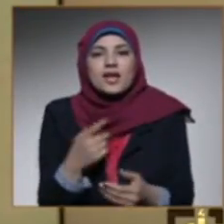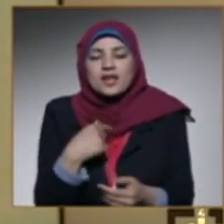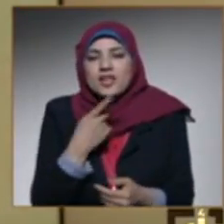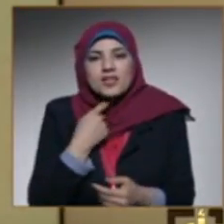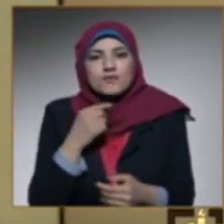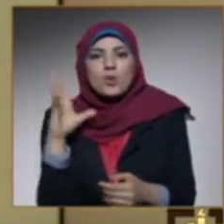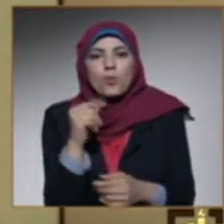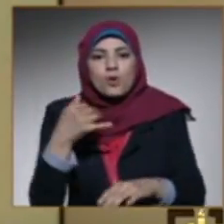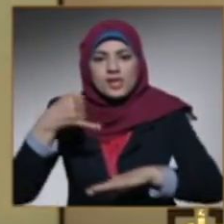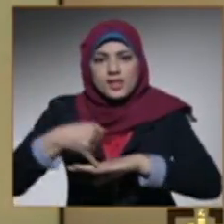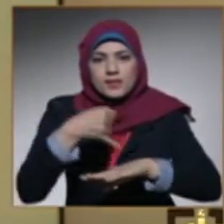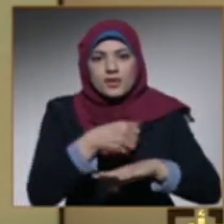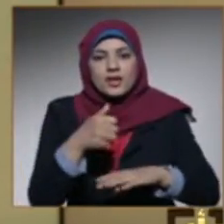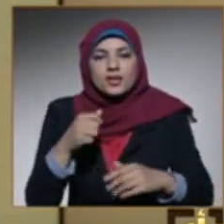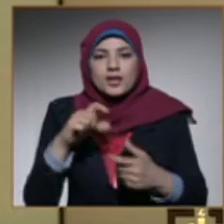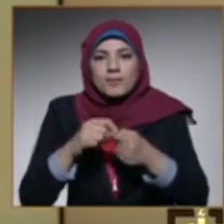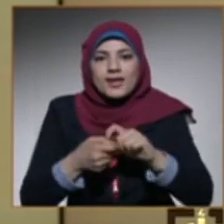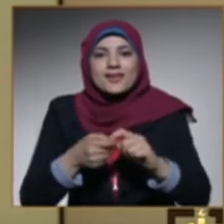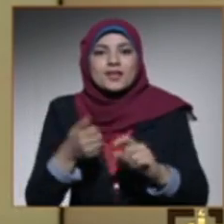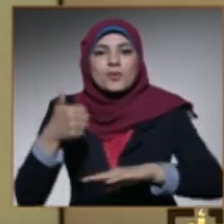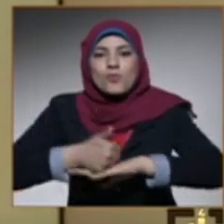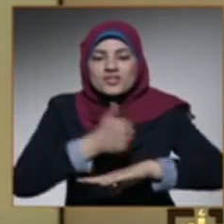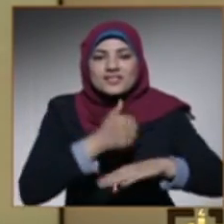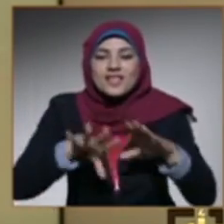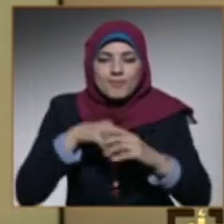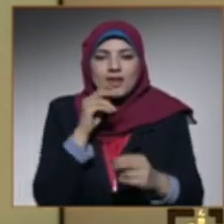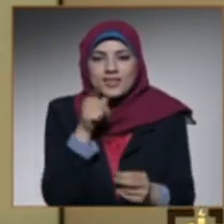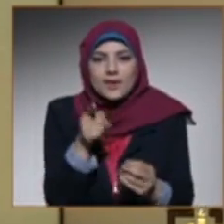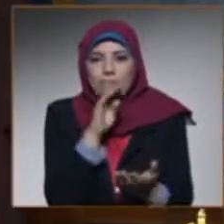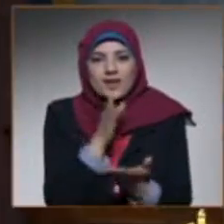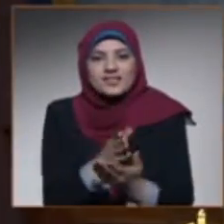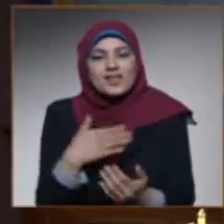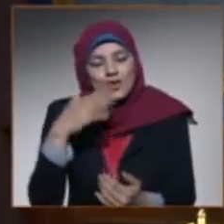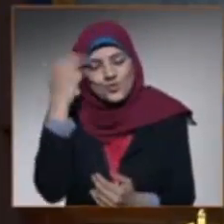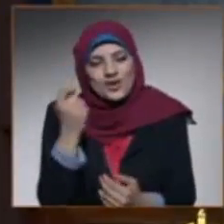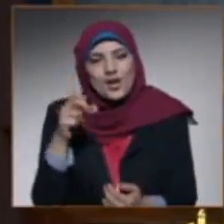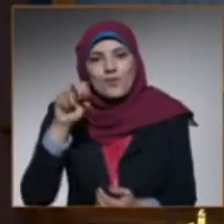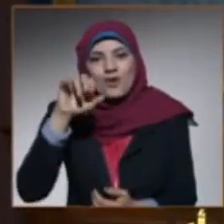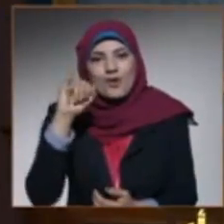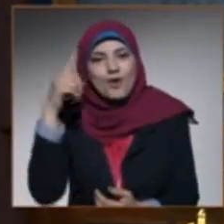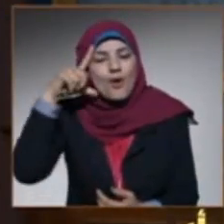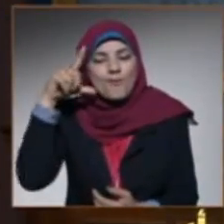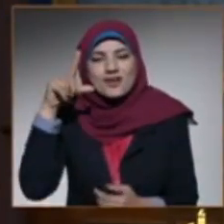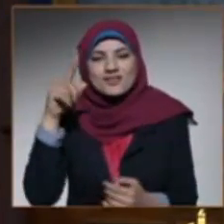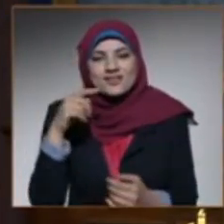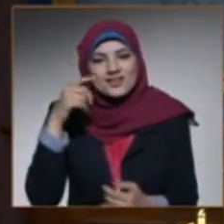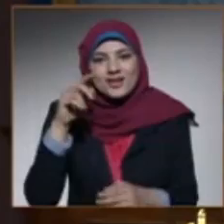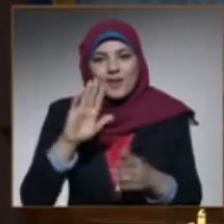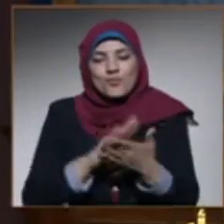في نهايه فقرتي بشكرك شكرا جزيلا طبعا الاستاذه قمر عادل مترجمه ومدربه لغه الاشاره والمدير التنفيذي ايضا